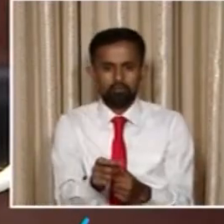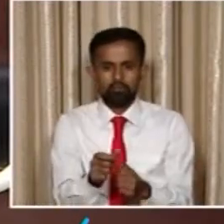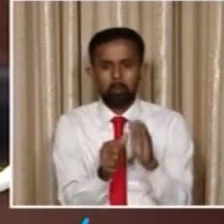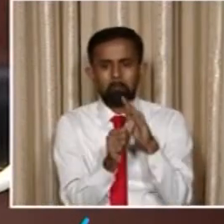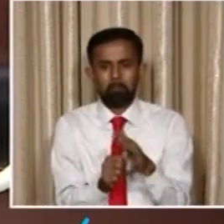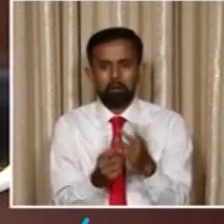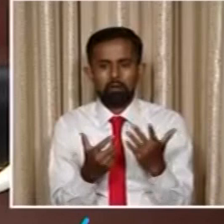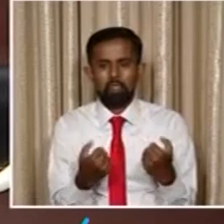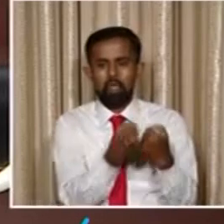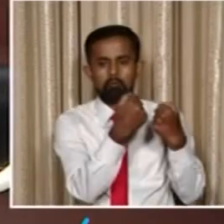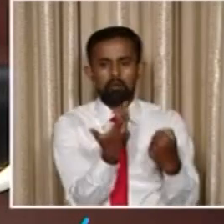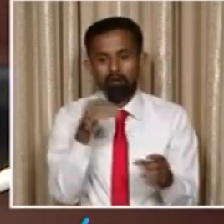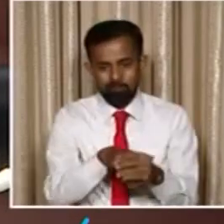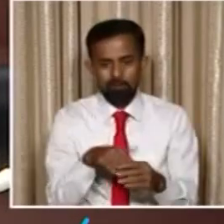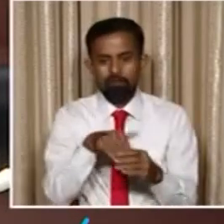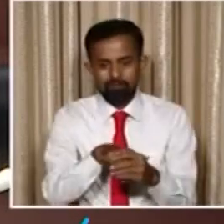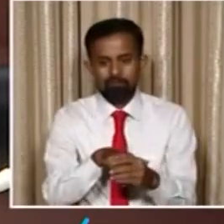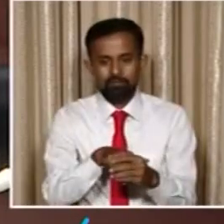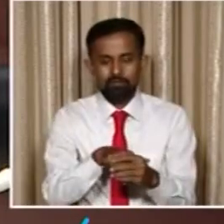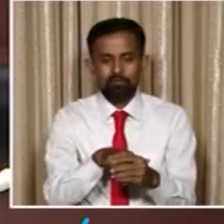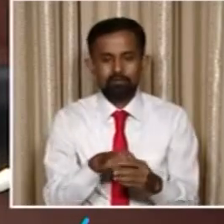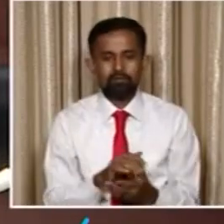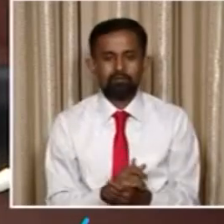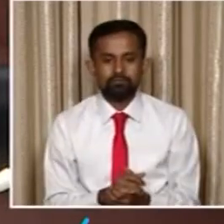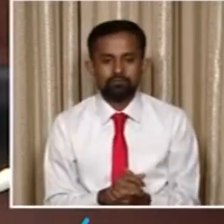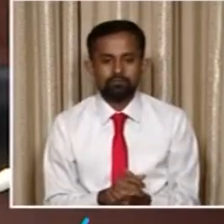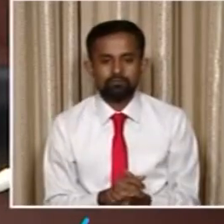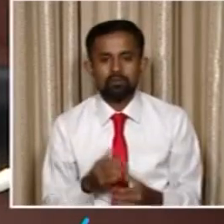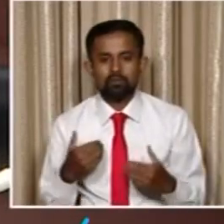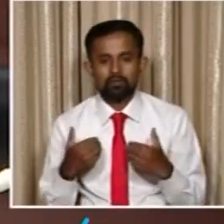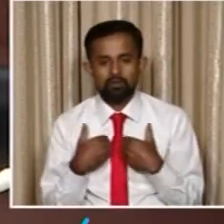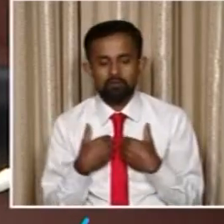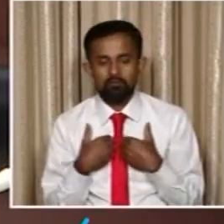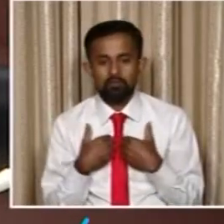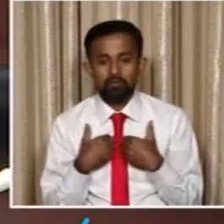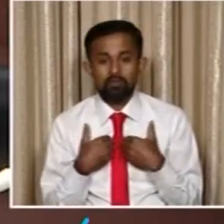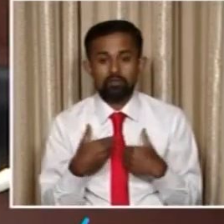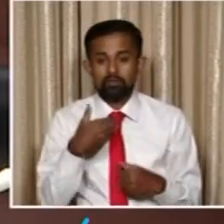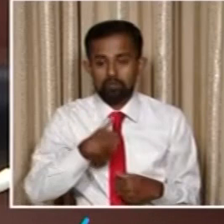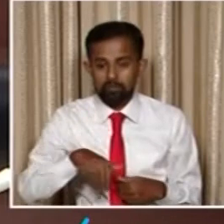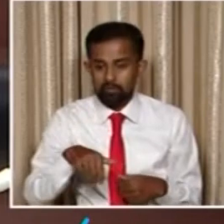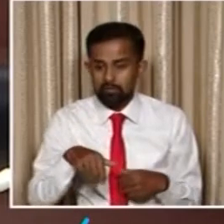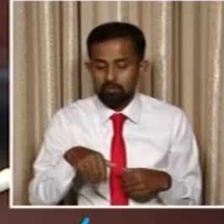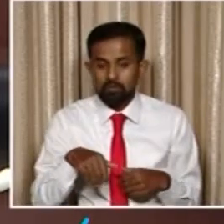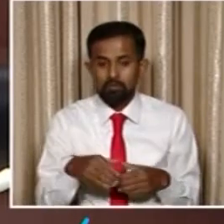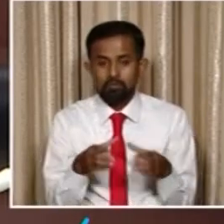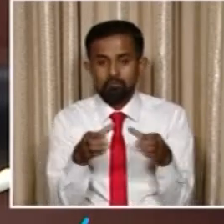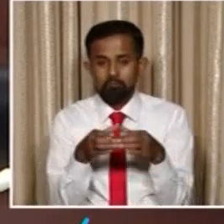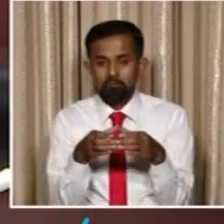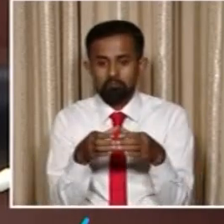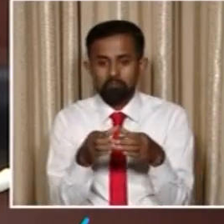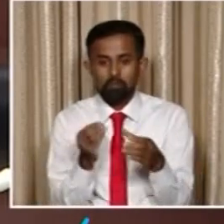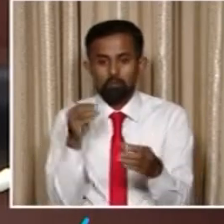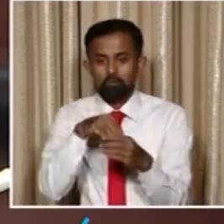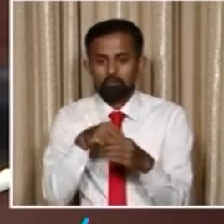යටත් වෙන්නෙත් නැහැ හැප්පෙන්නෙත් නැහැ පතෝල වගේ. එහෙනම් දැන් අනිවාර්ය ලෙස අපි ක්‍රිකට් ආයතනය සඳහා මේ ගැන්සිපත් වෙන එක වළක්වීම